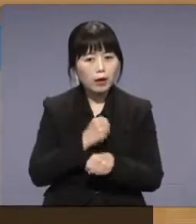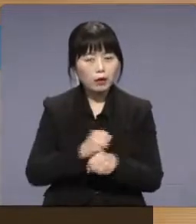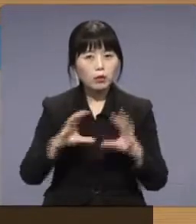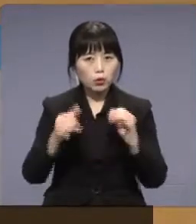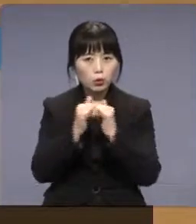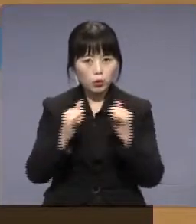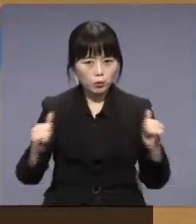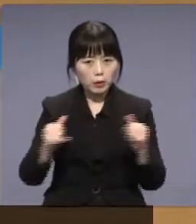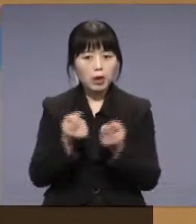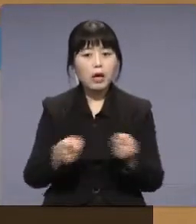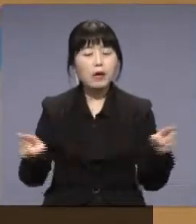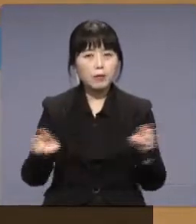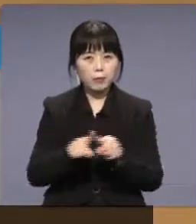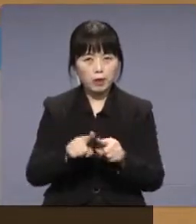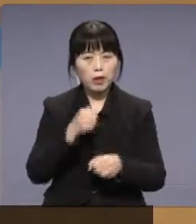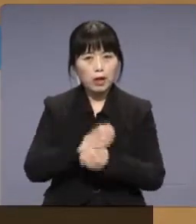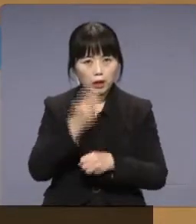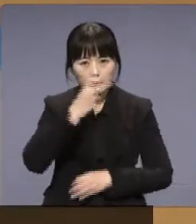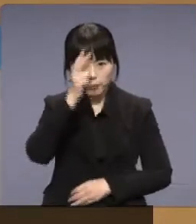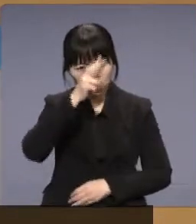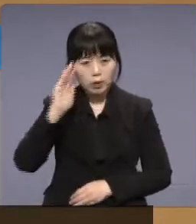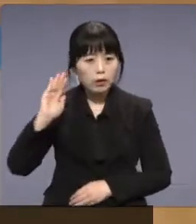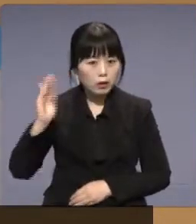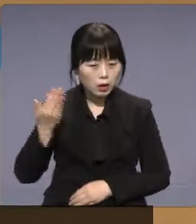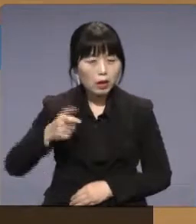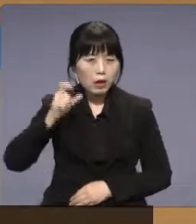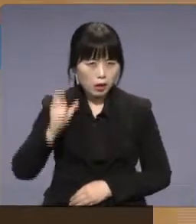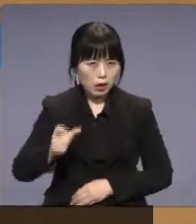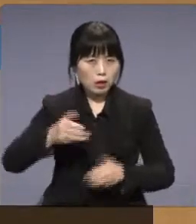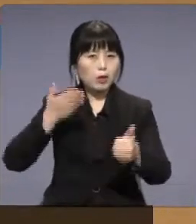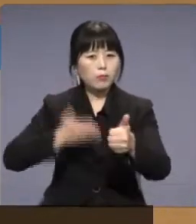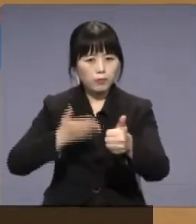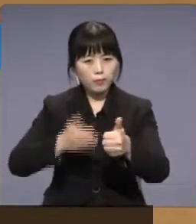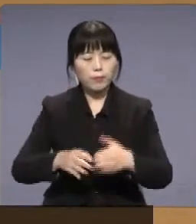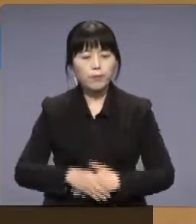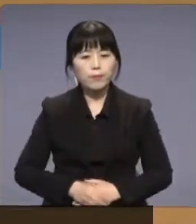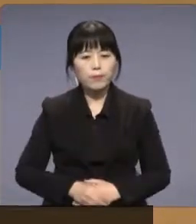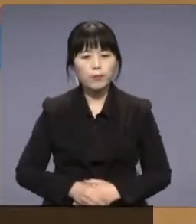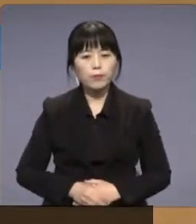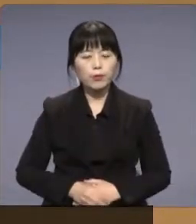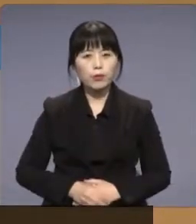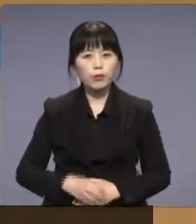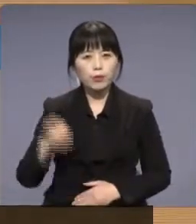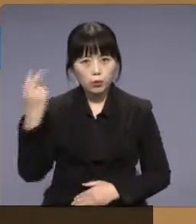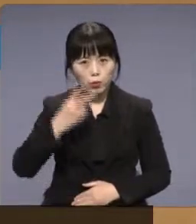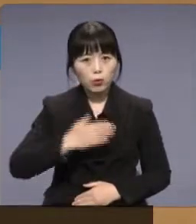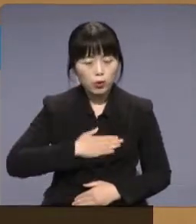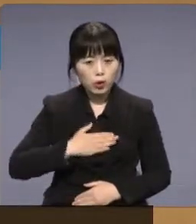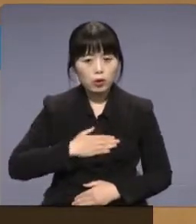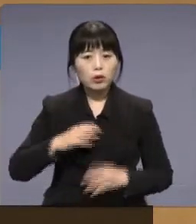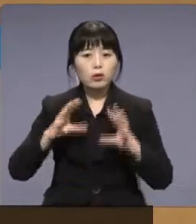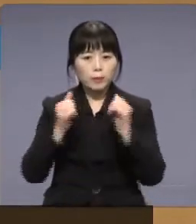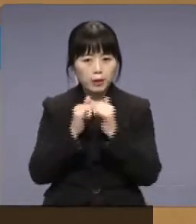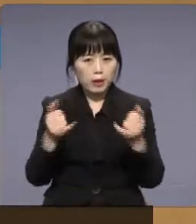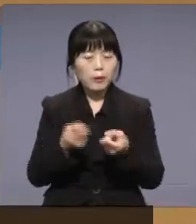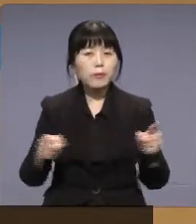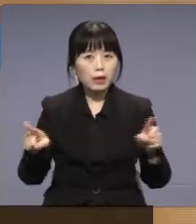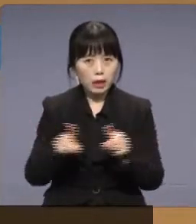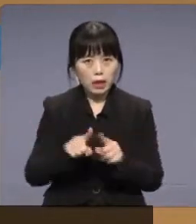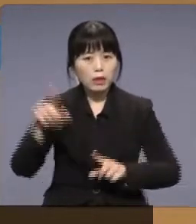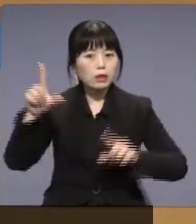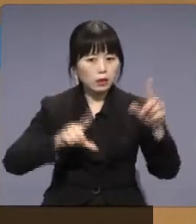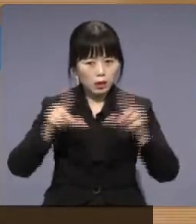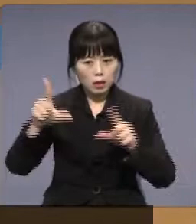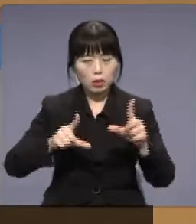공감하는 국민과 함께하는 검찰이 되자고 강력히 제안합니다. 그리고 저는 국민과